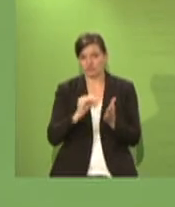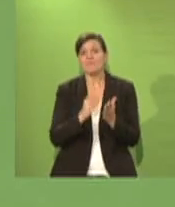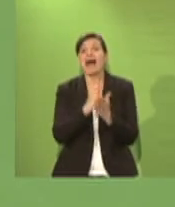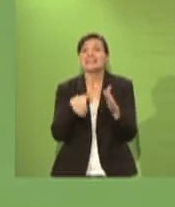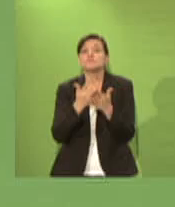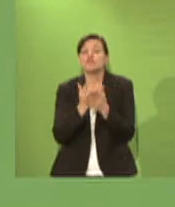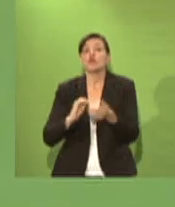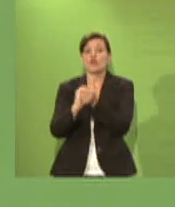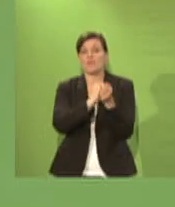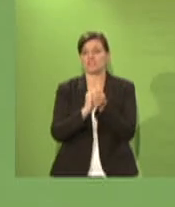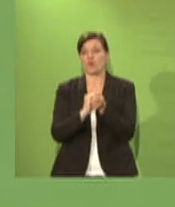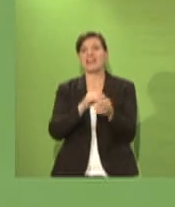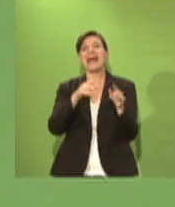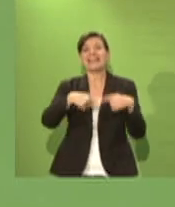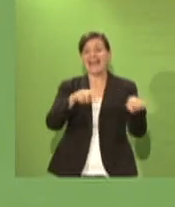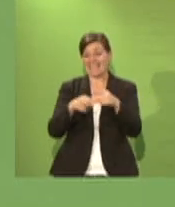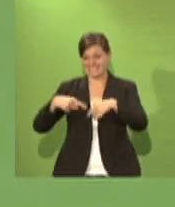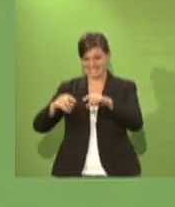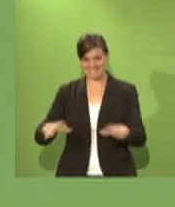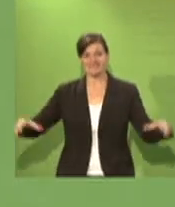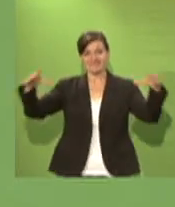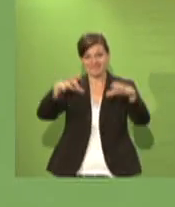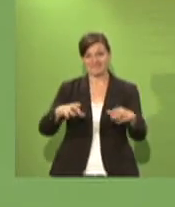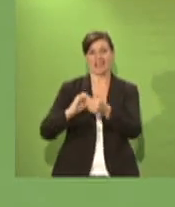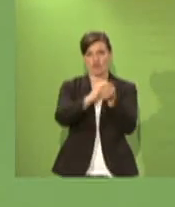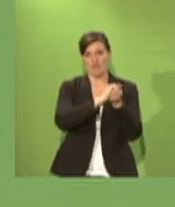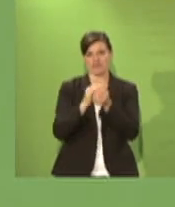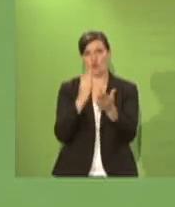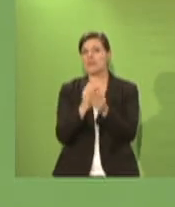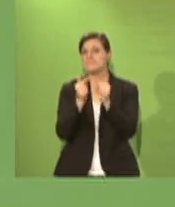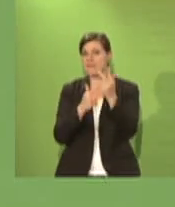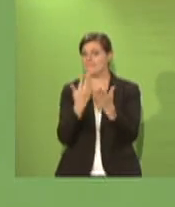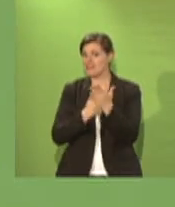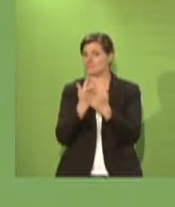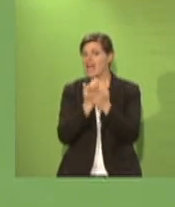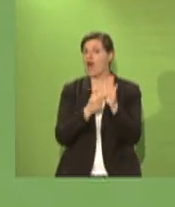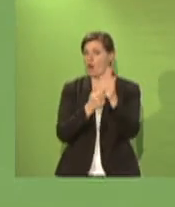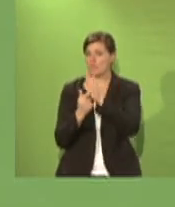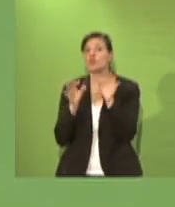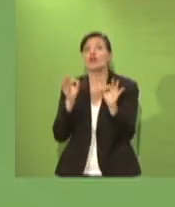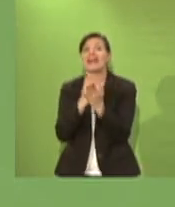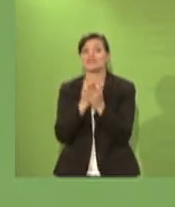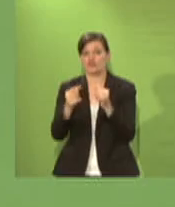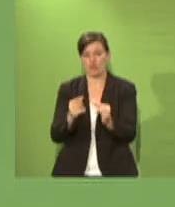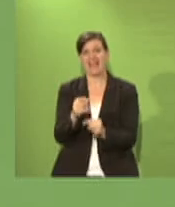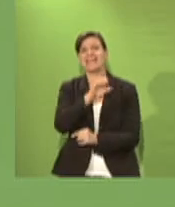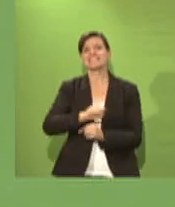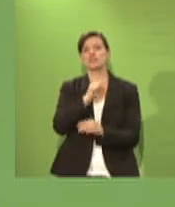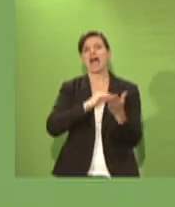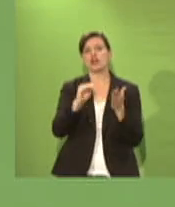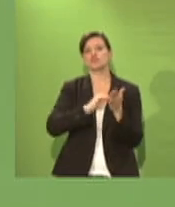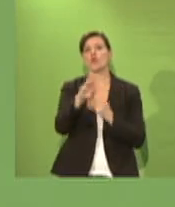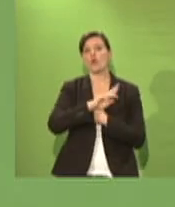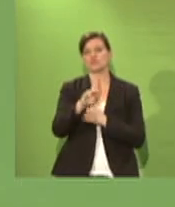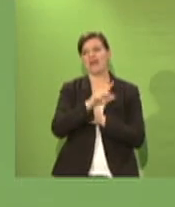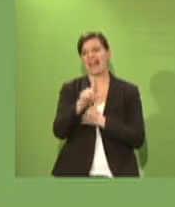sogar kreisübergreifende Kooperation. Auch da nenne ich ein paar Beispiele, damit ihr seht, wie konkret das wird. Sekundarschule Rosendahl,